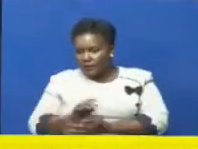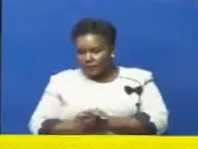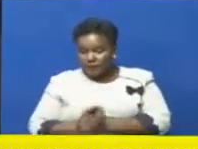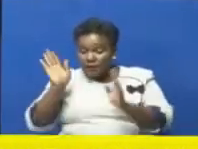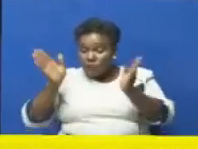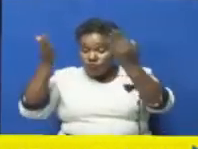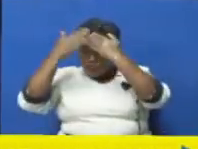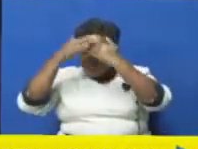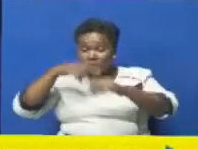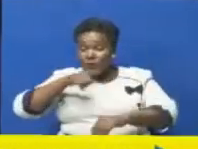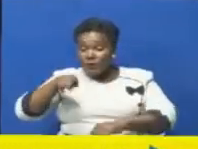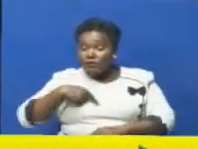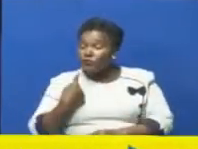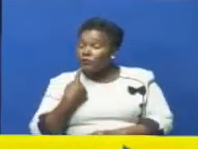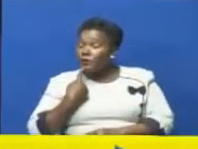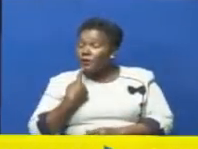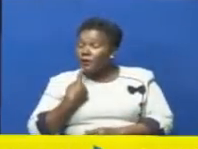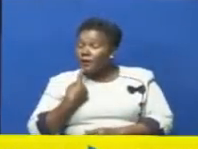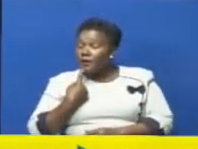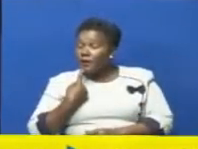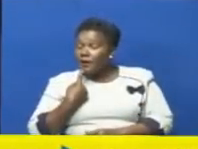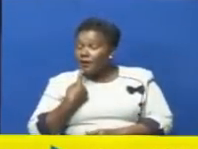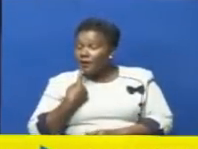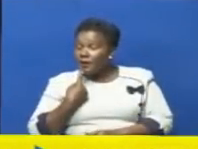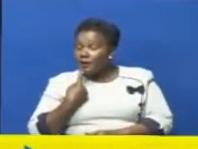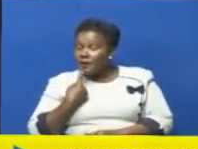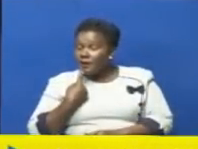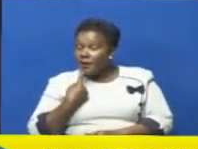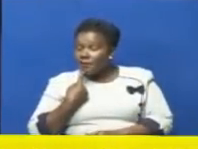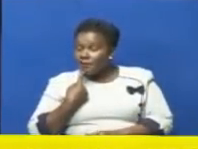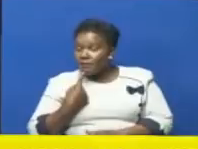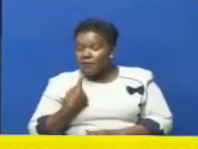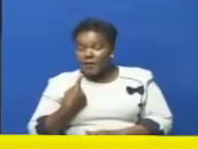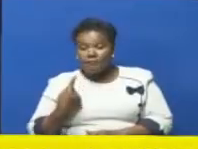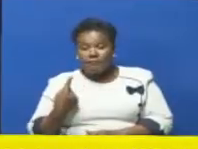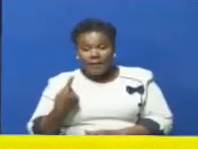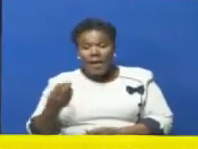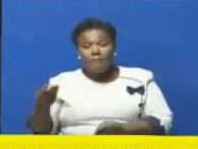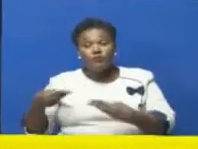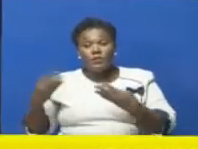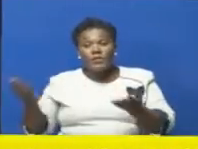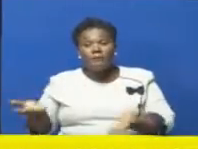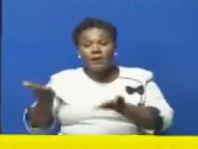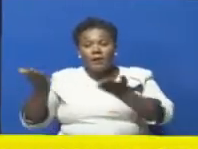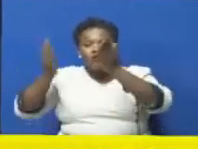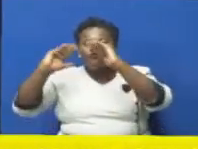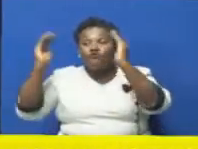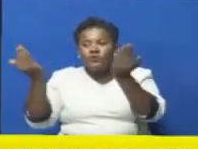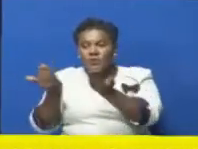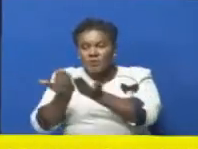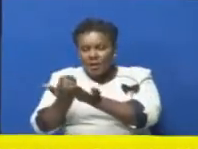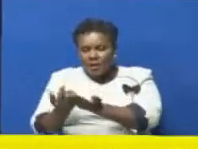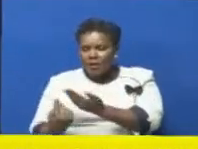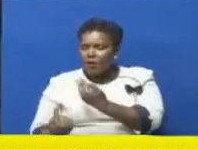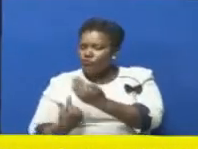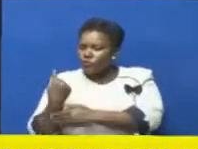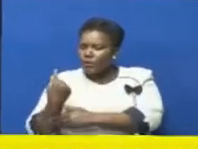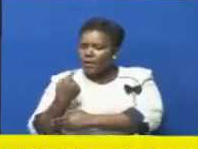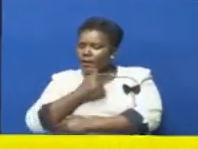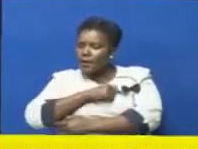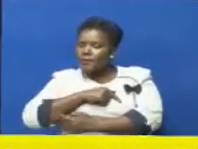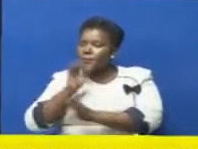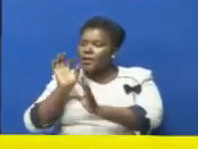wasallam ameweza kuleta maendeleo katika huu ulimwengu, na amefanikiwa kwa sababu ya tabia njema na malezi mema ya